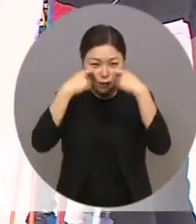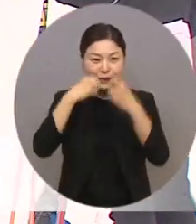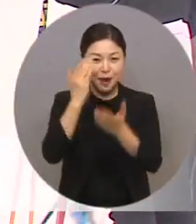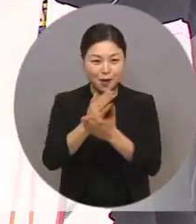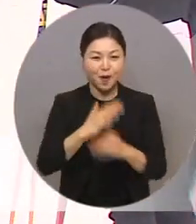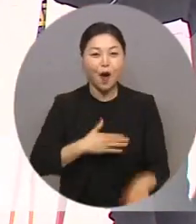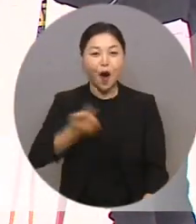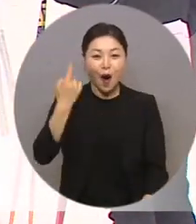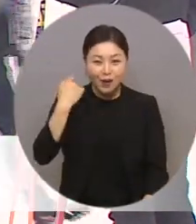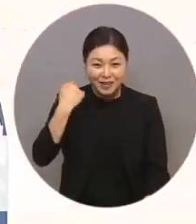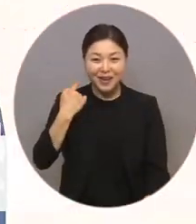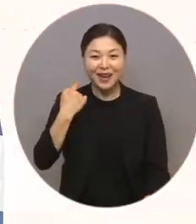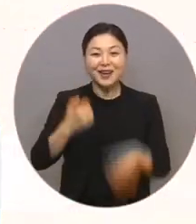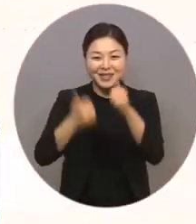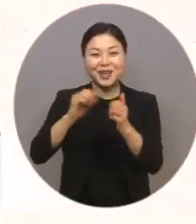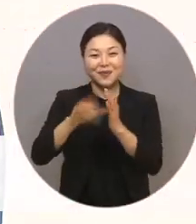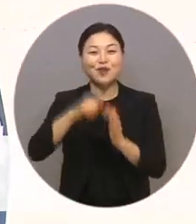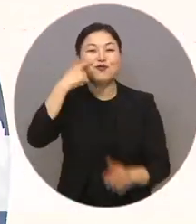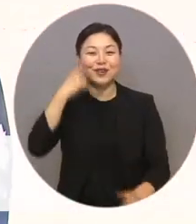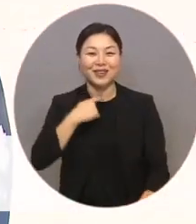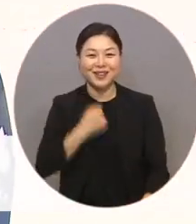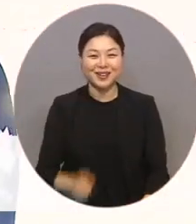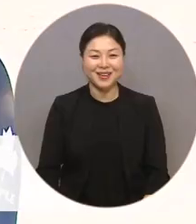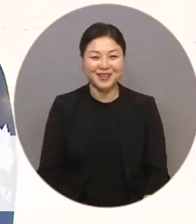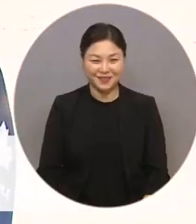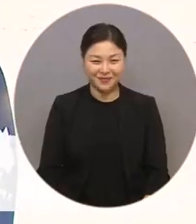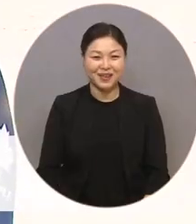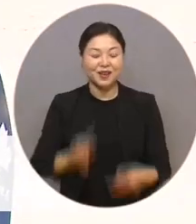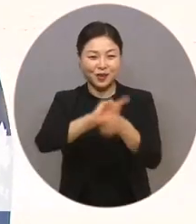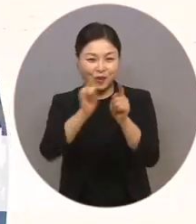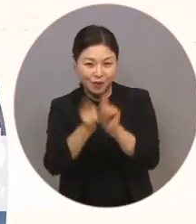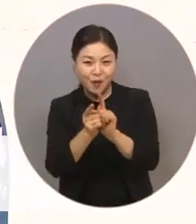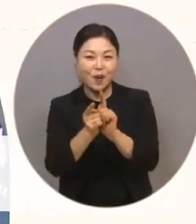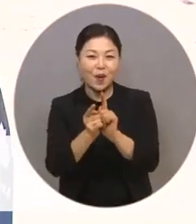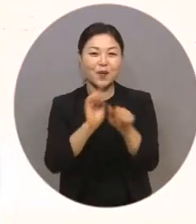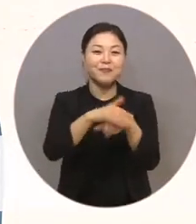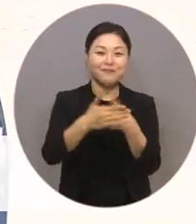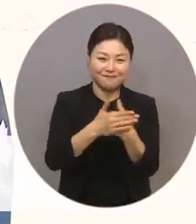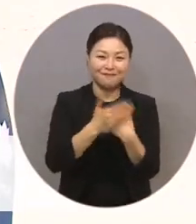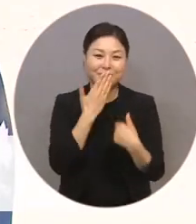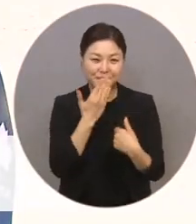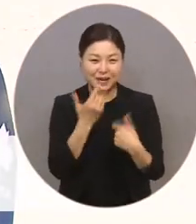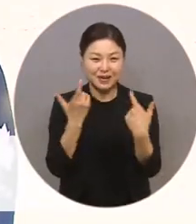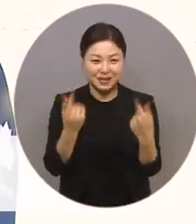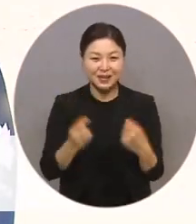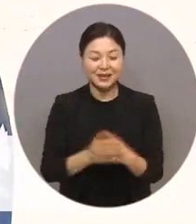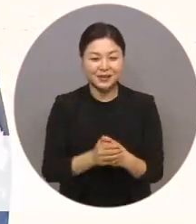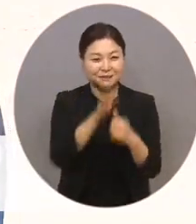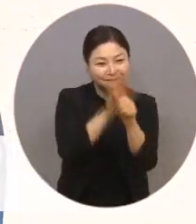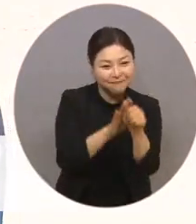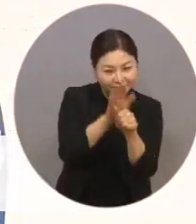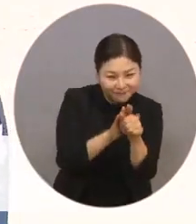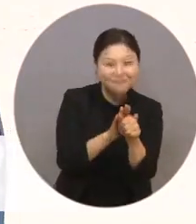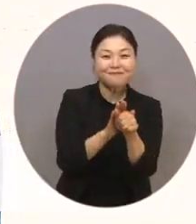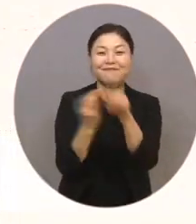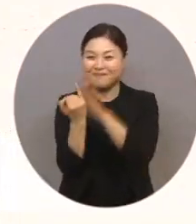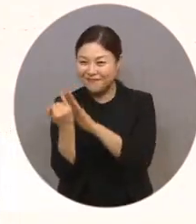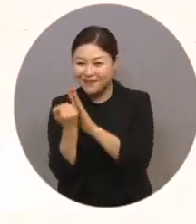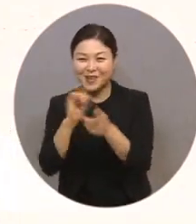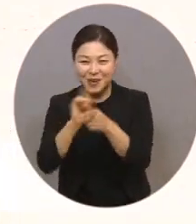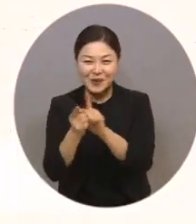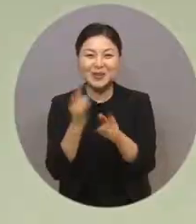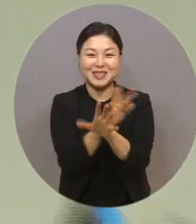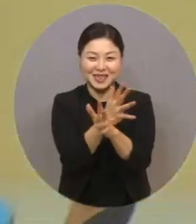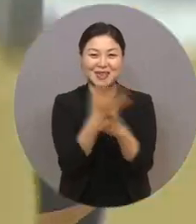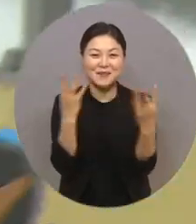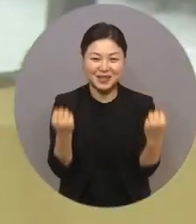시합에서 울더라고요 어 그냥 서로 의지했던 거 같아요 다독여주고 장난도 많이 치고 했던